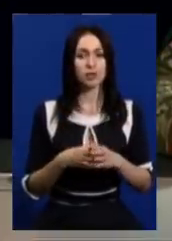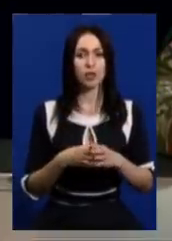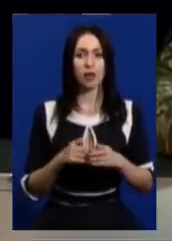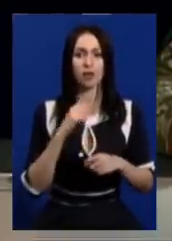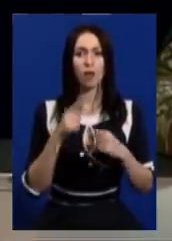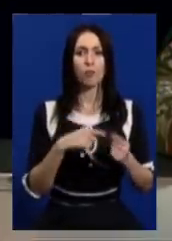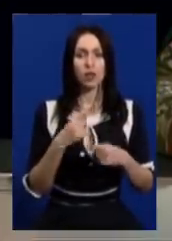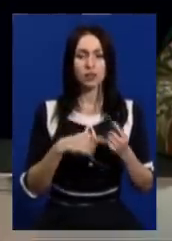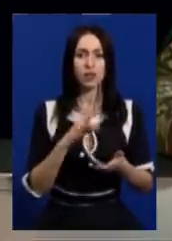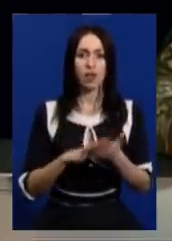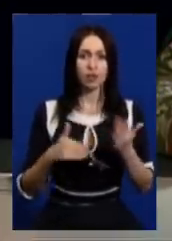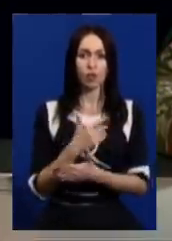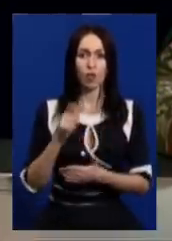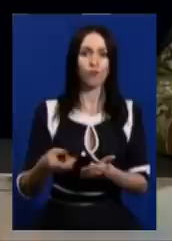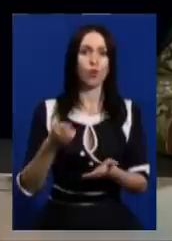Постоянно